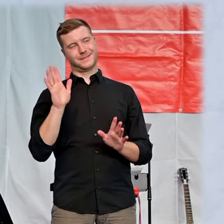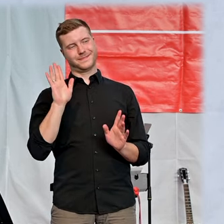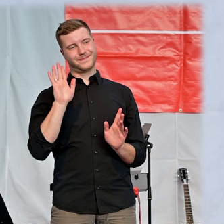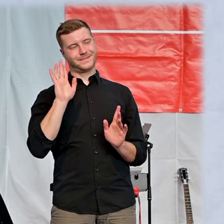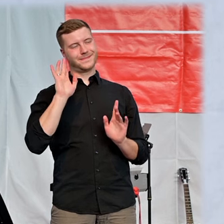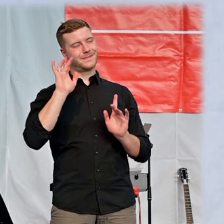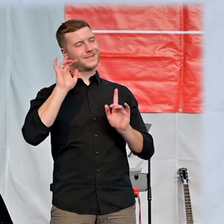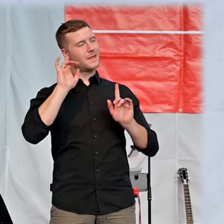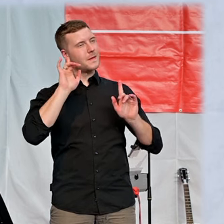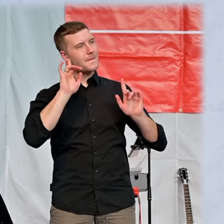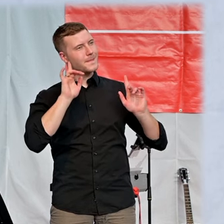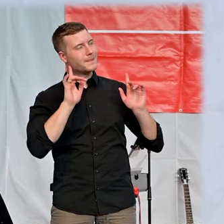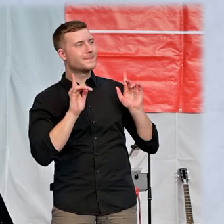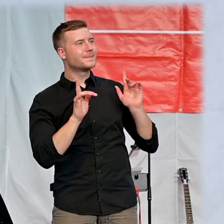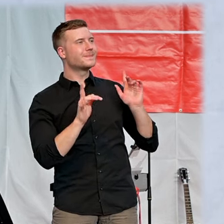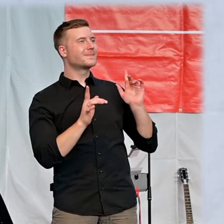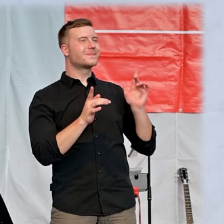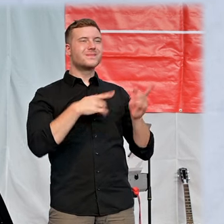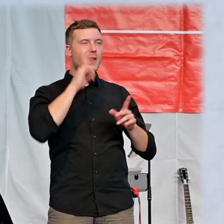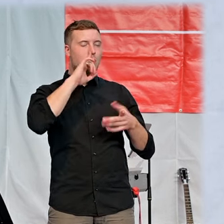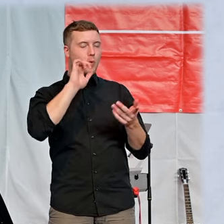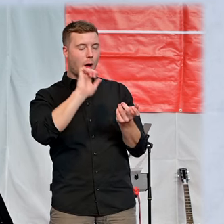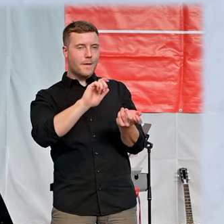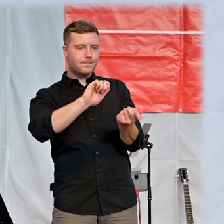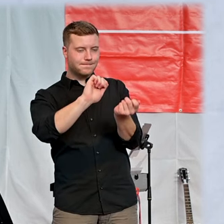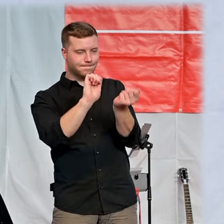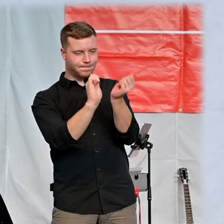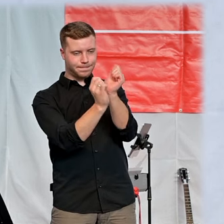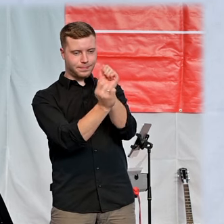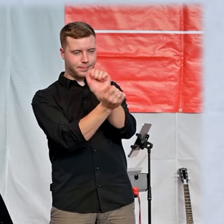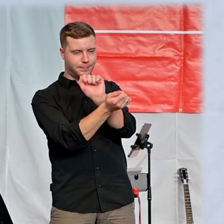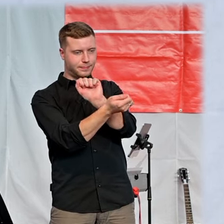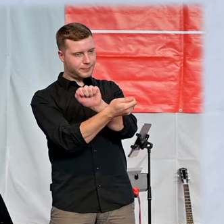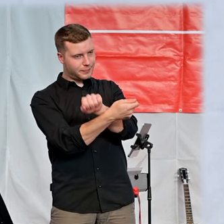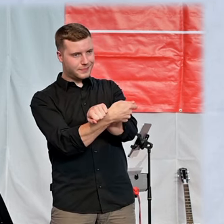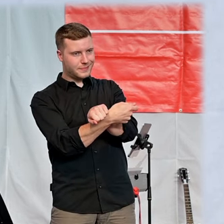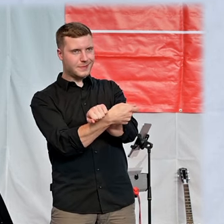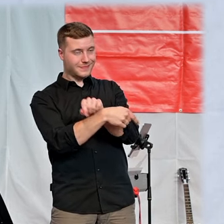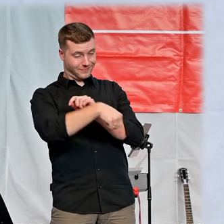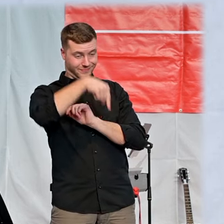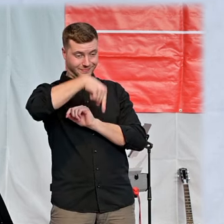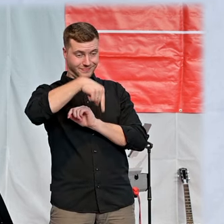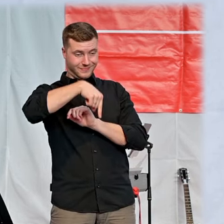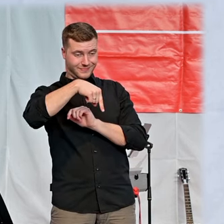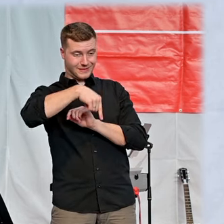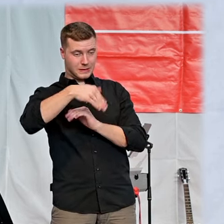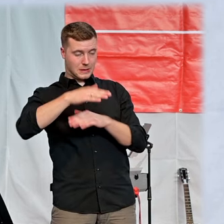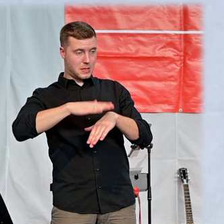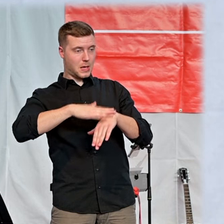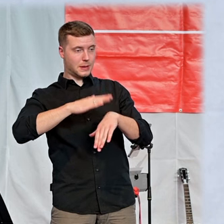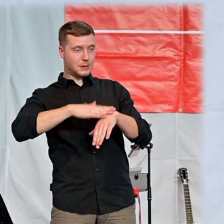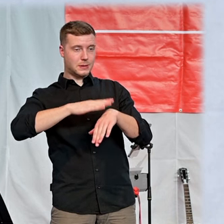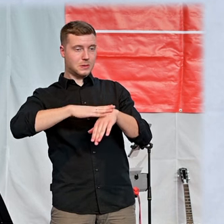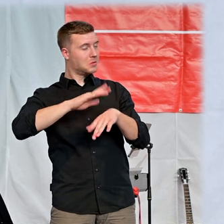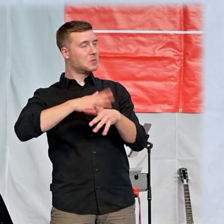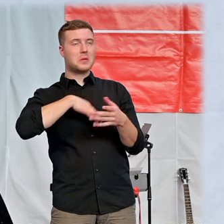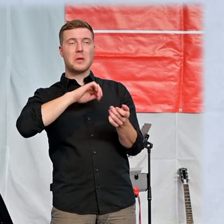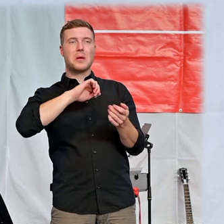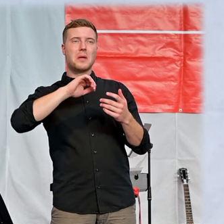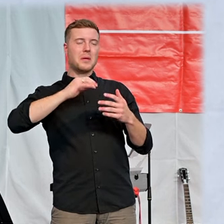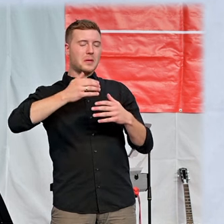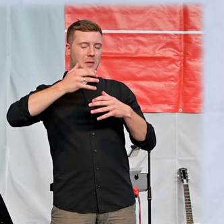erleben nicht nur Veränderungen in diesem Zeitalter, sondern wir erleben die Veränderung